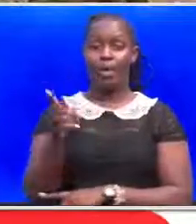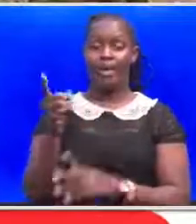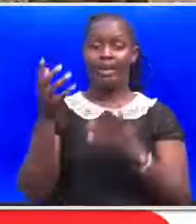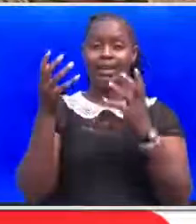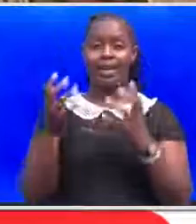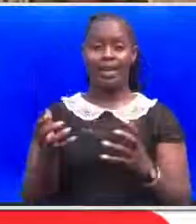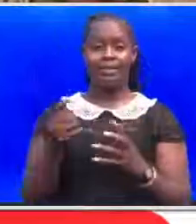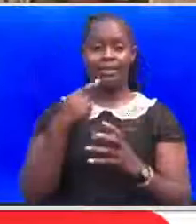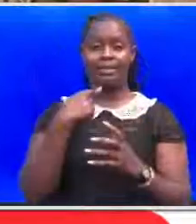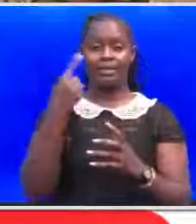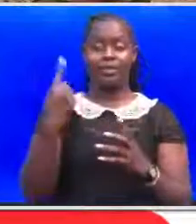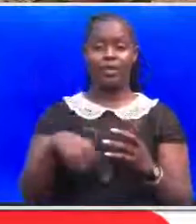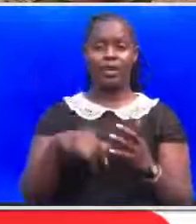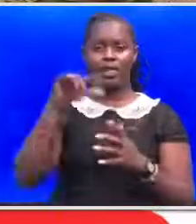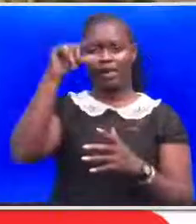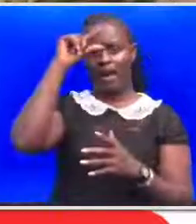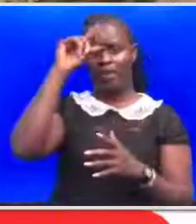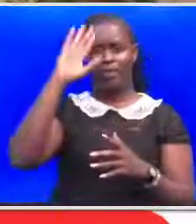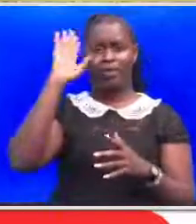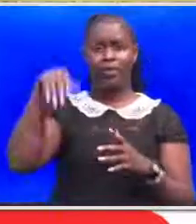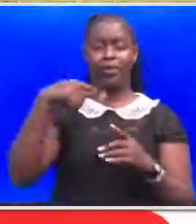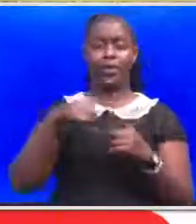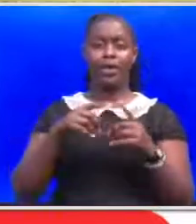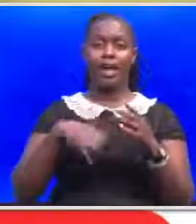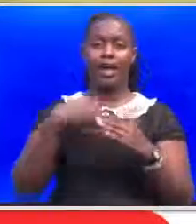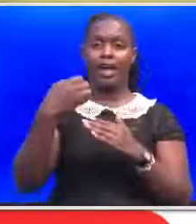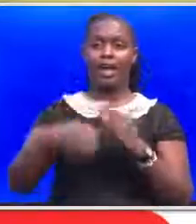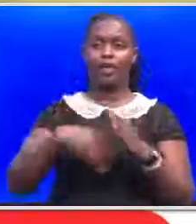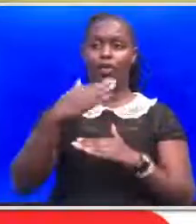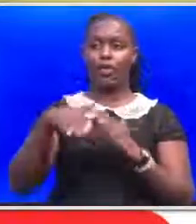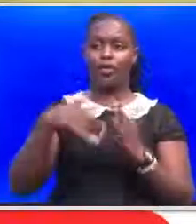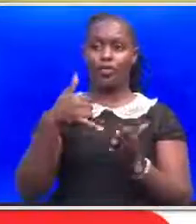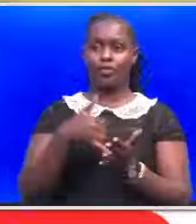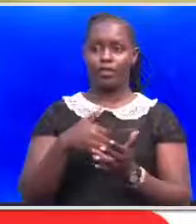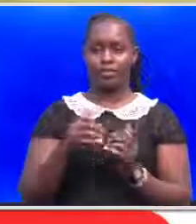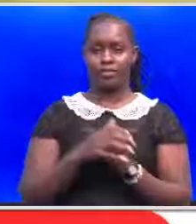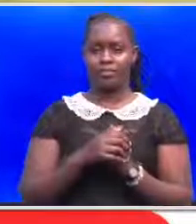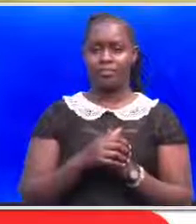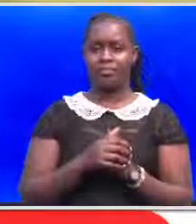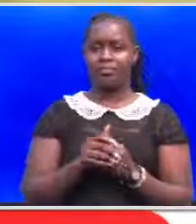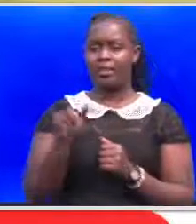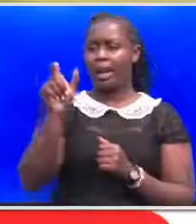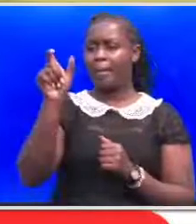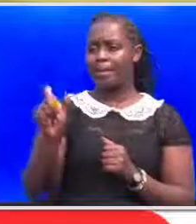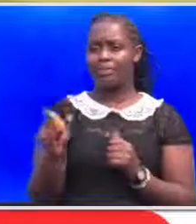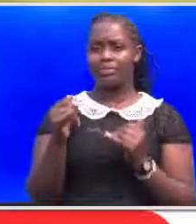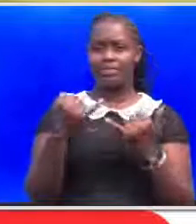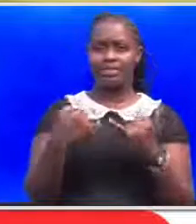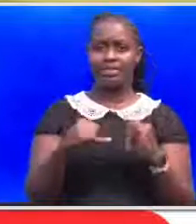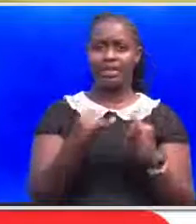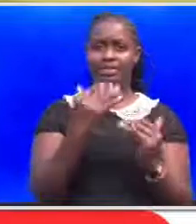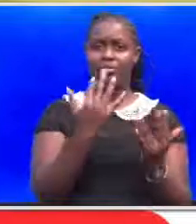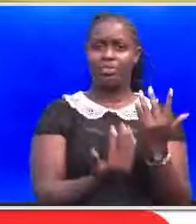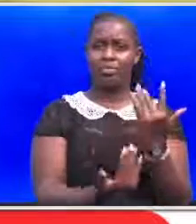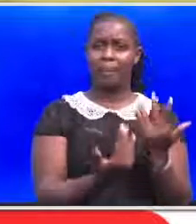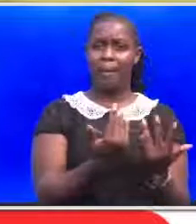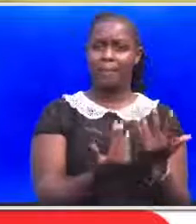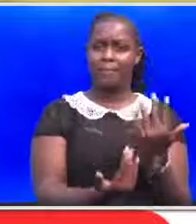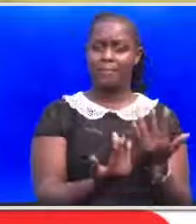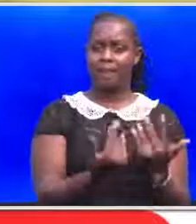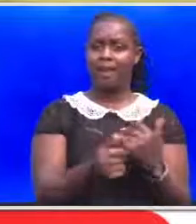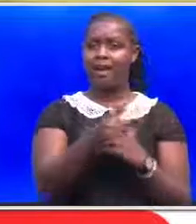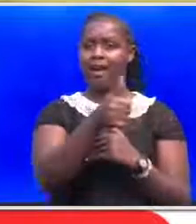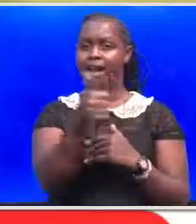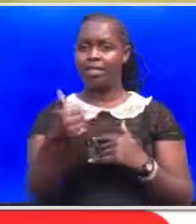kuwa serikali itapambana nao vikali. Yeah, somebody is trying to touch, to ban somebody